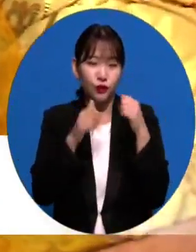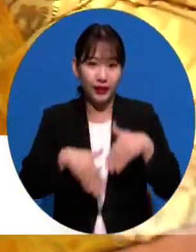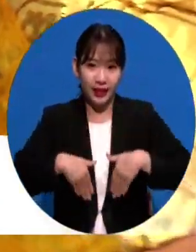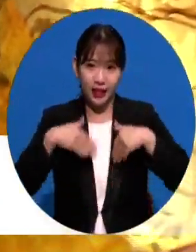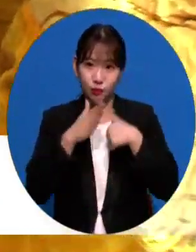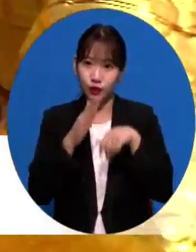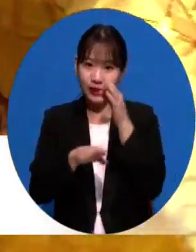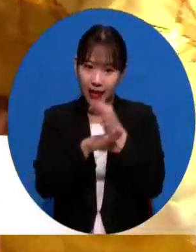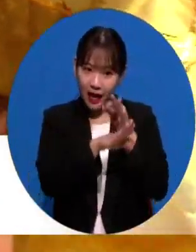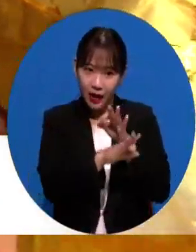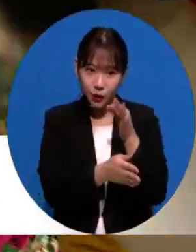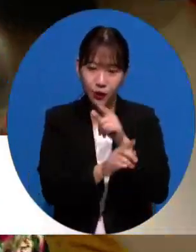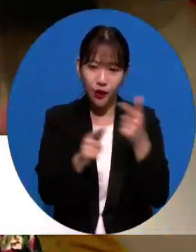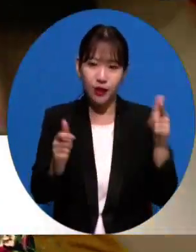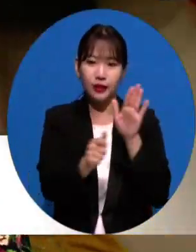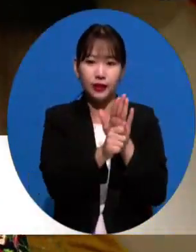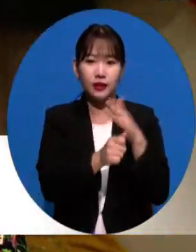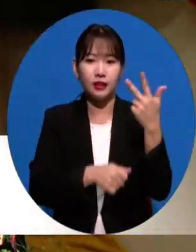지원하고